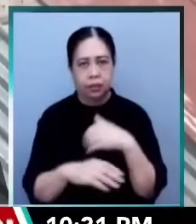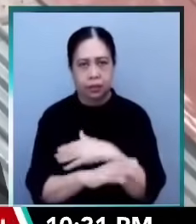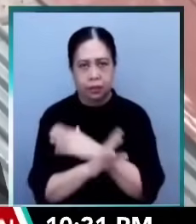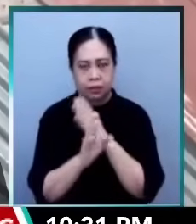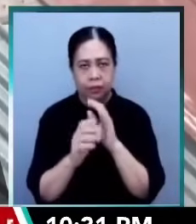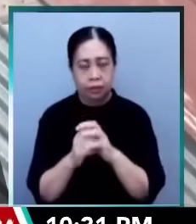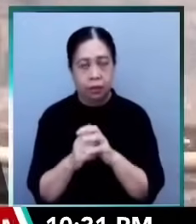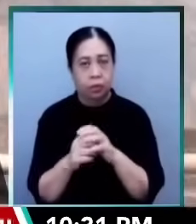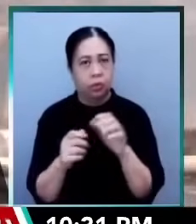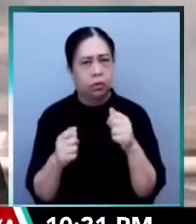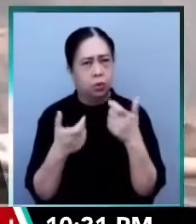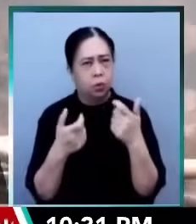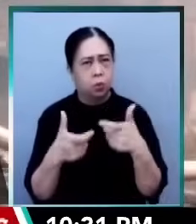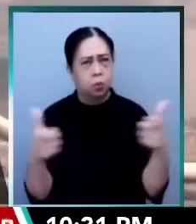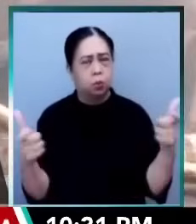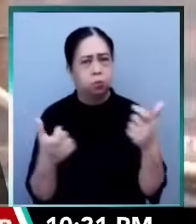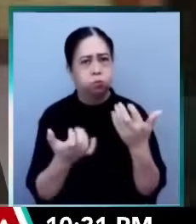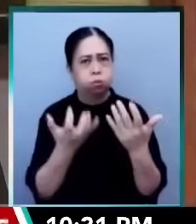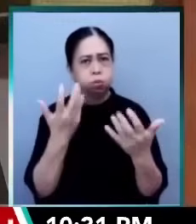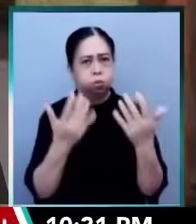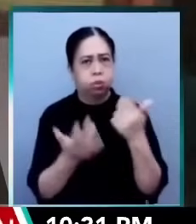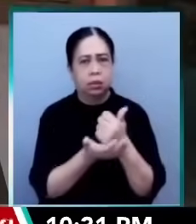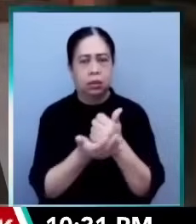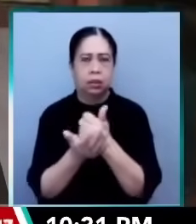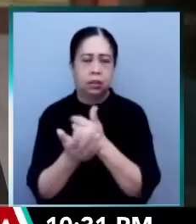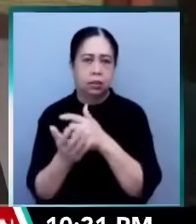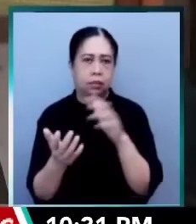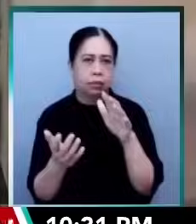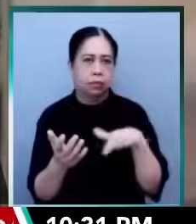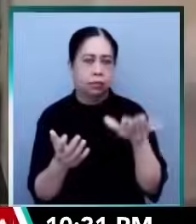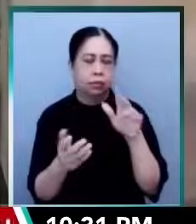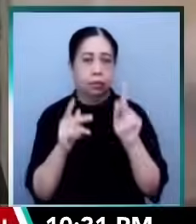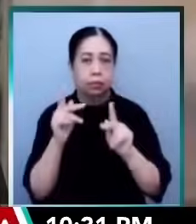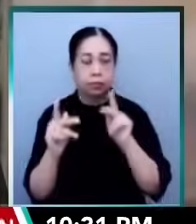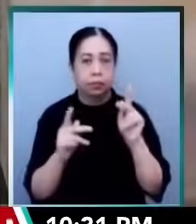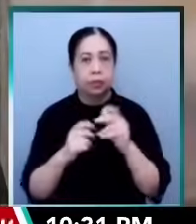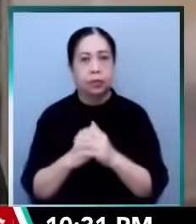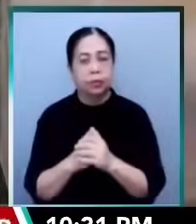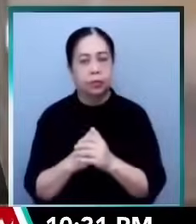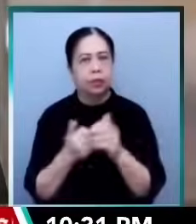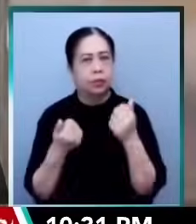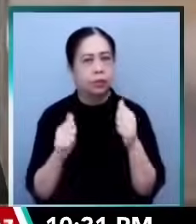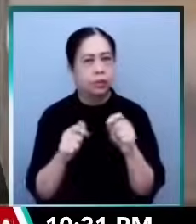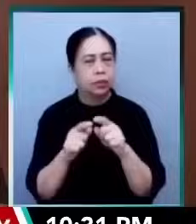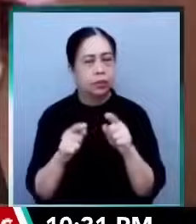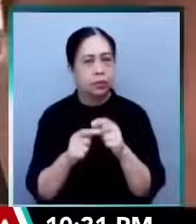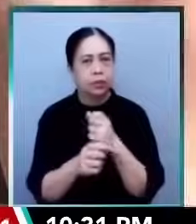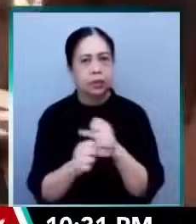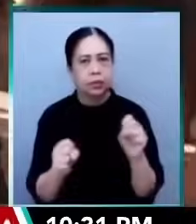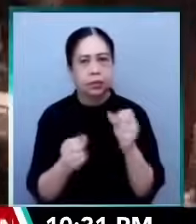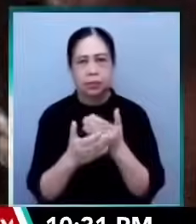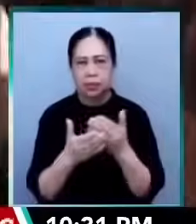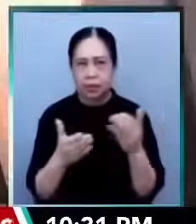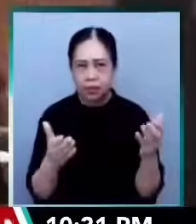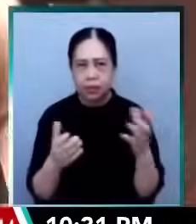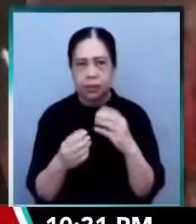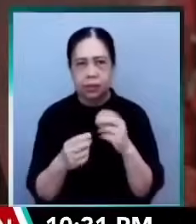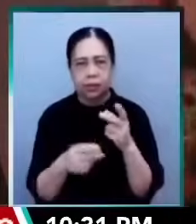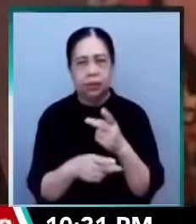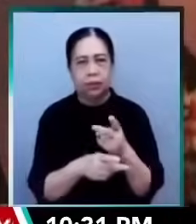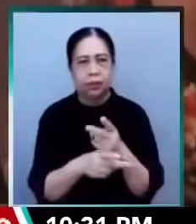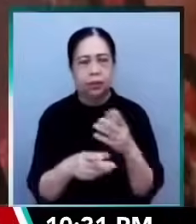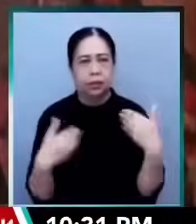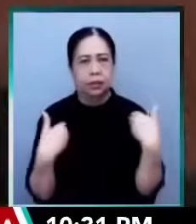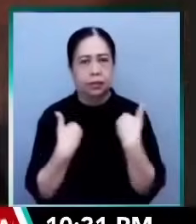ng apoy, tumulong na sa pag-apula ang mga residente. Sinikap din nilang isalba ang ilang gamit at alagang hayop. Inabot